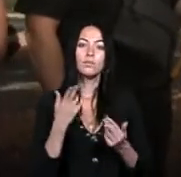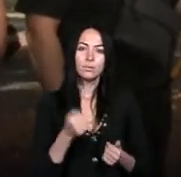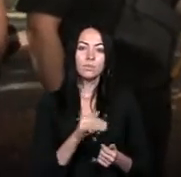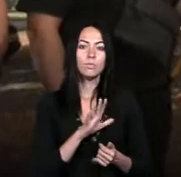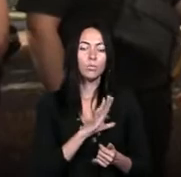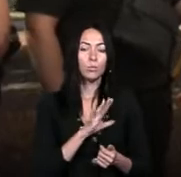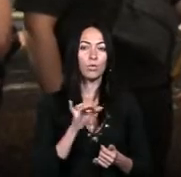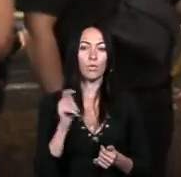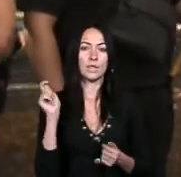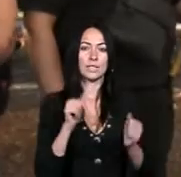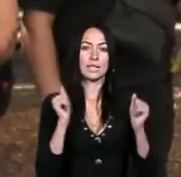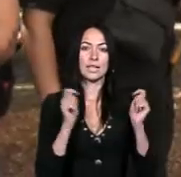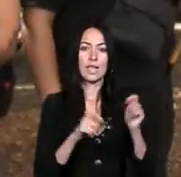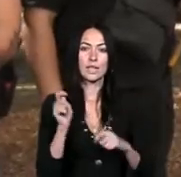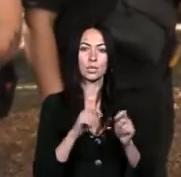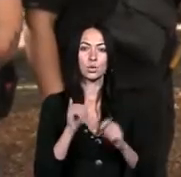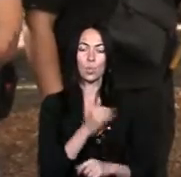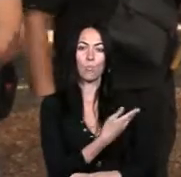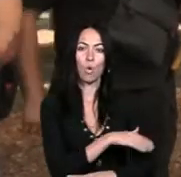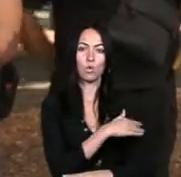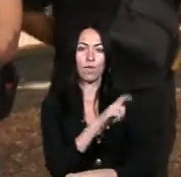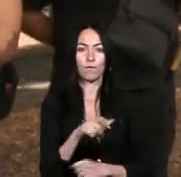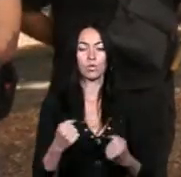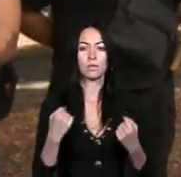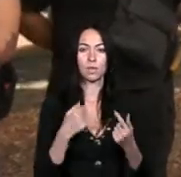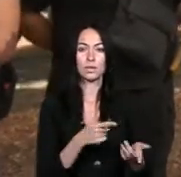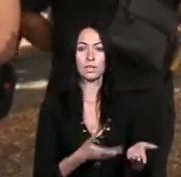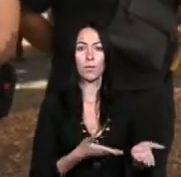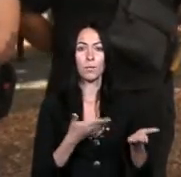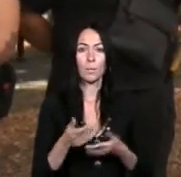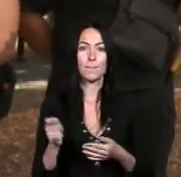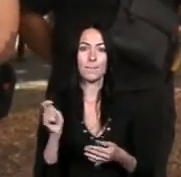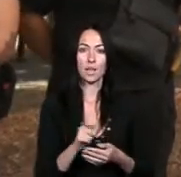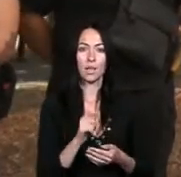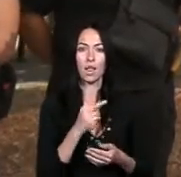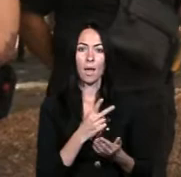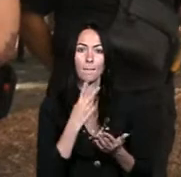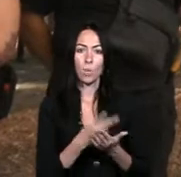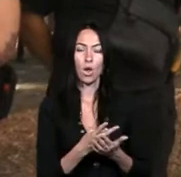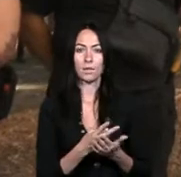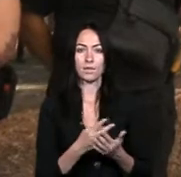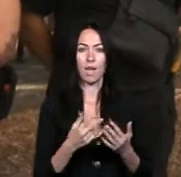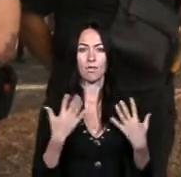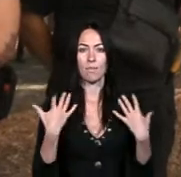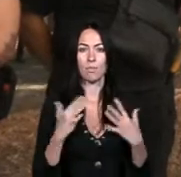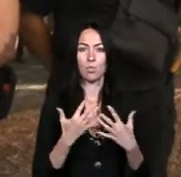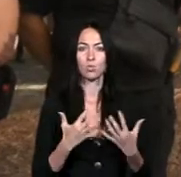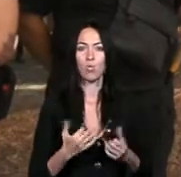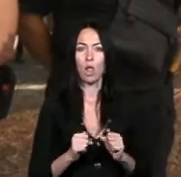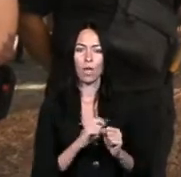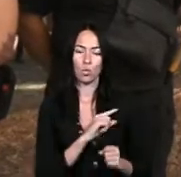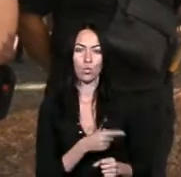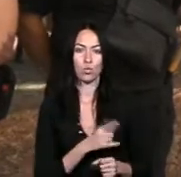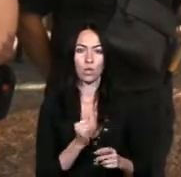Полтаві, людей, спортсменів, які за гроші там приїхали там показати мускулатуру. І ось,